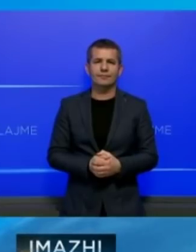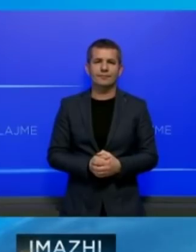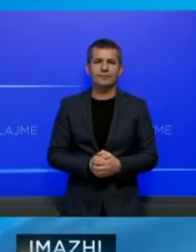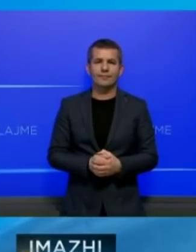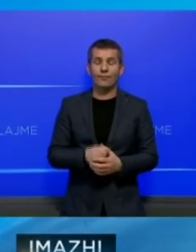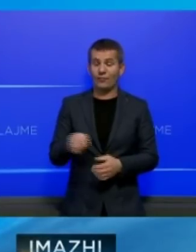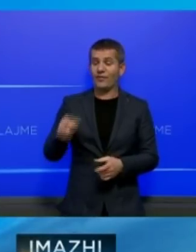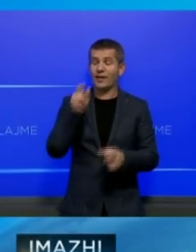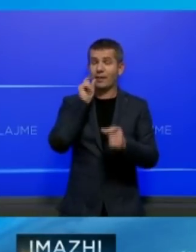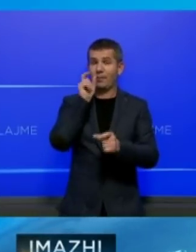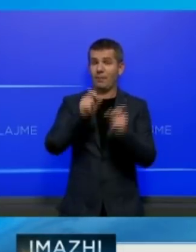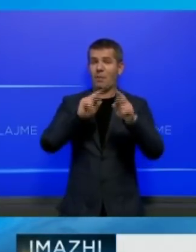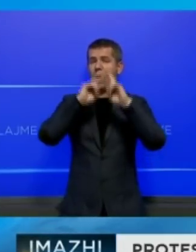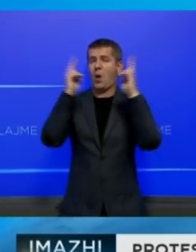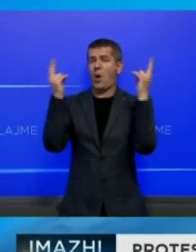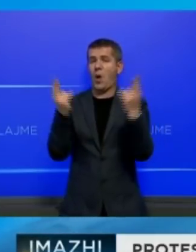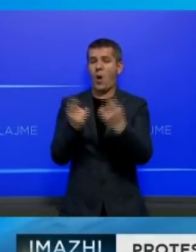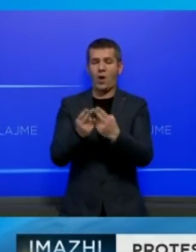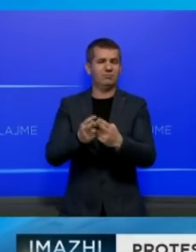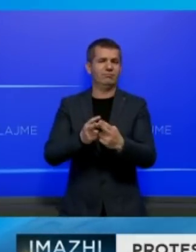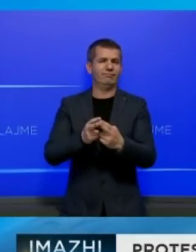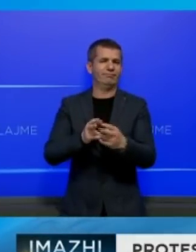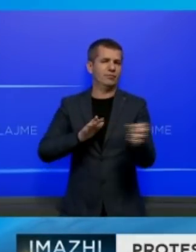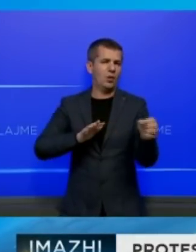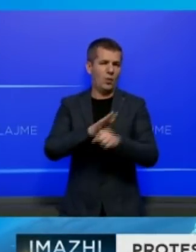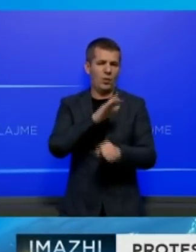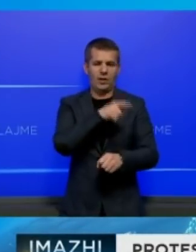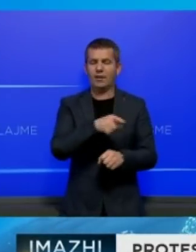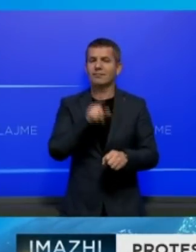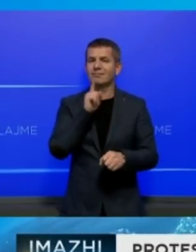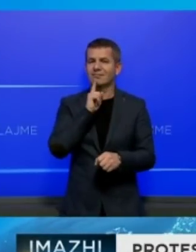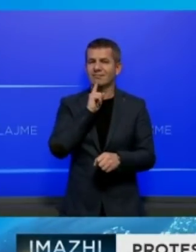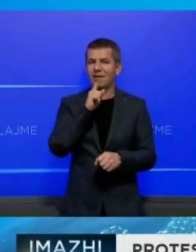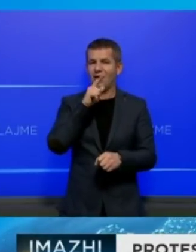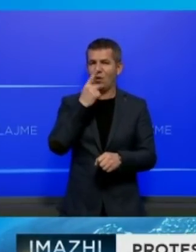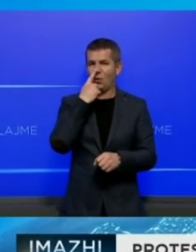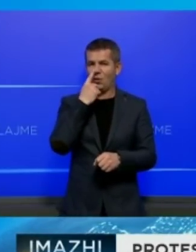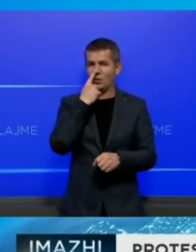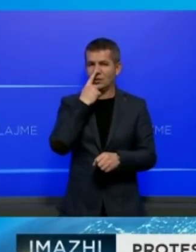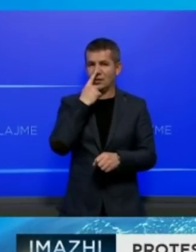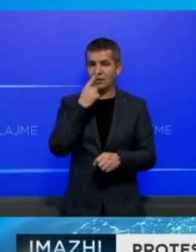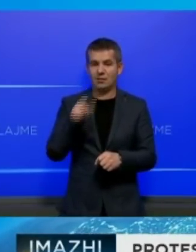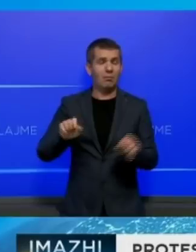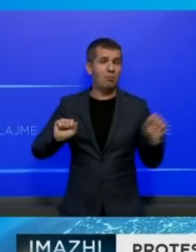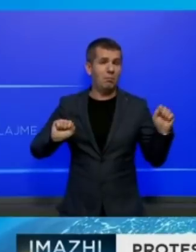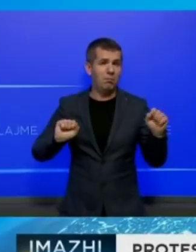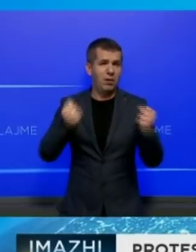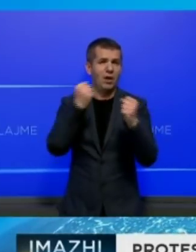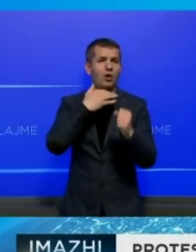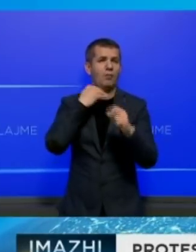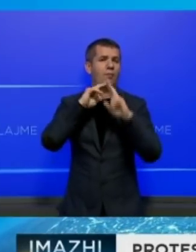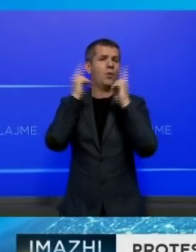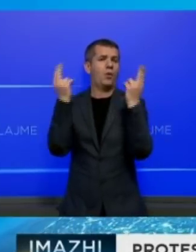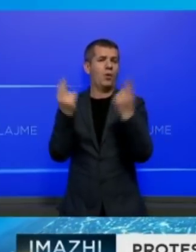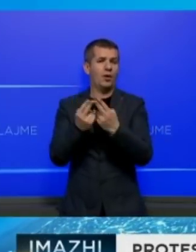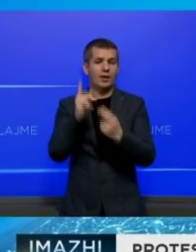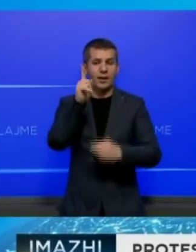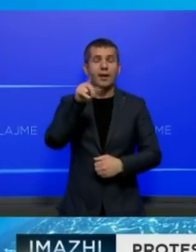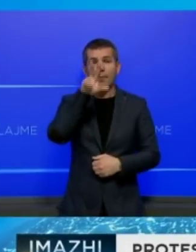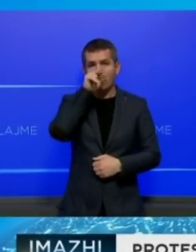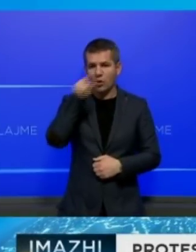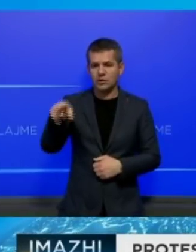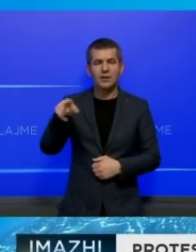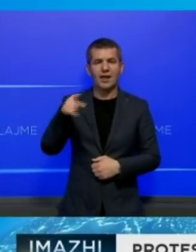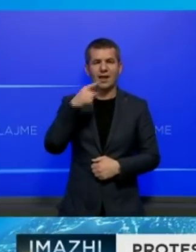Njerëzit në mbar botën po reagojnë kundër pushtimit rus të Ukrainës. Protesta janë shënuar pothuajse në gjithë botën, ndërsa policia në Rusi